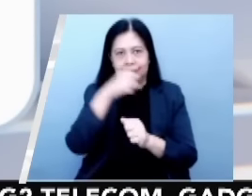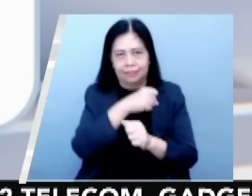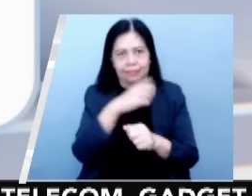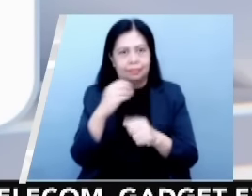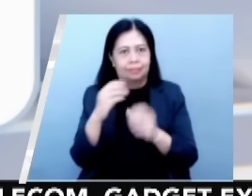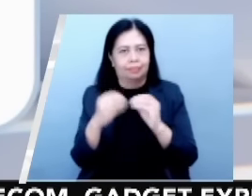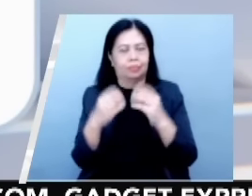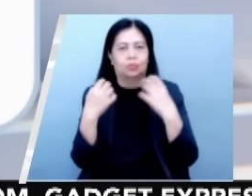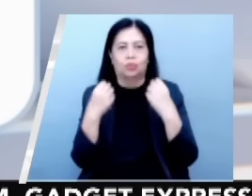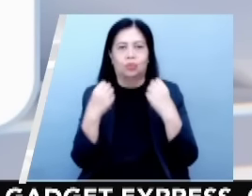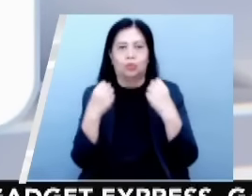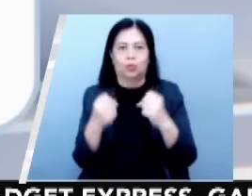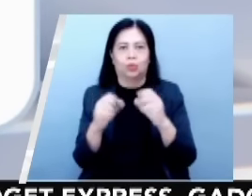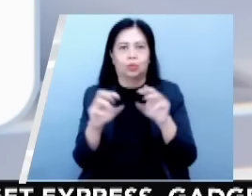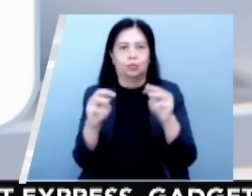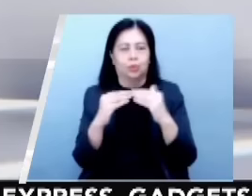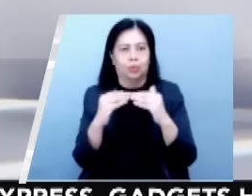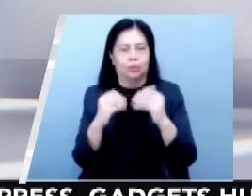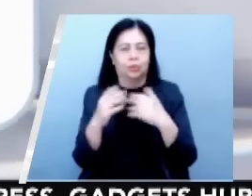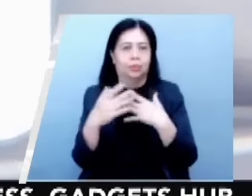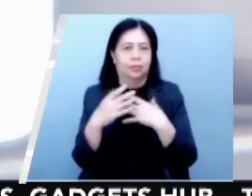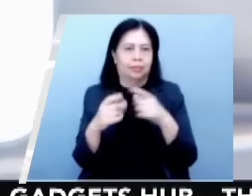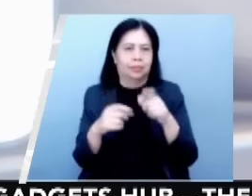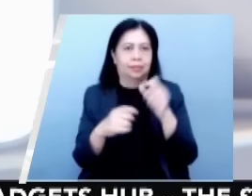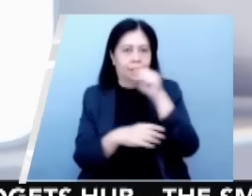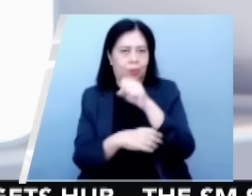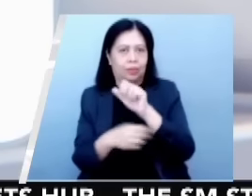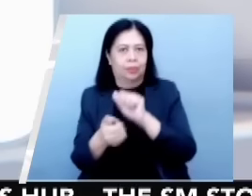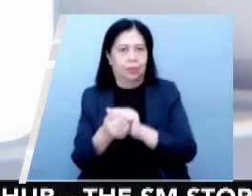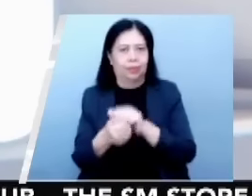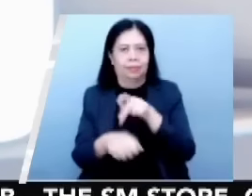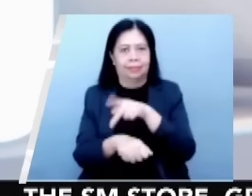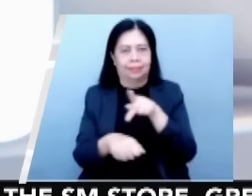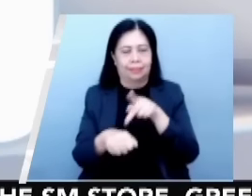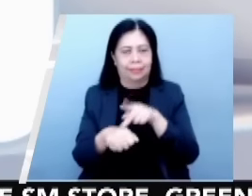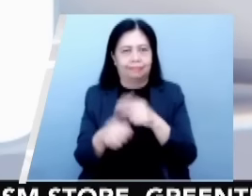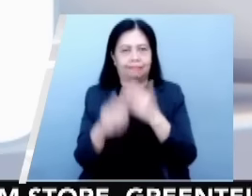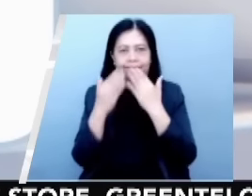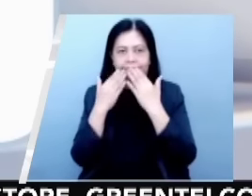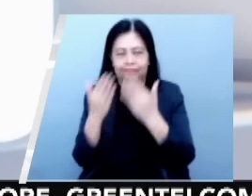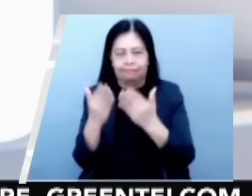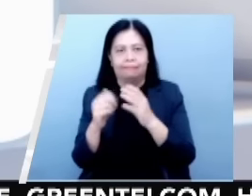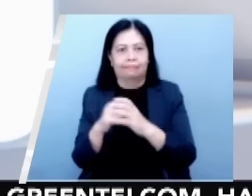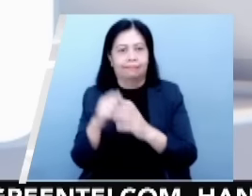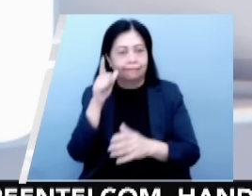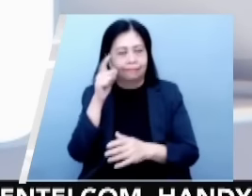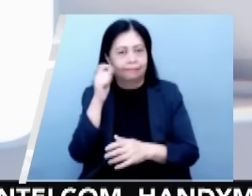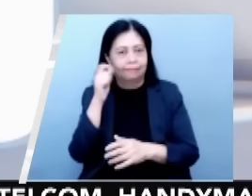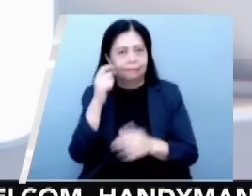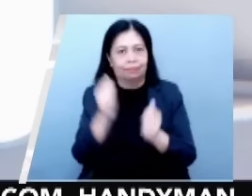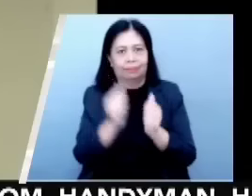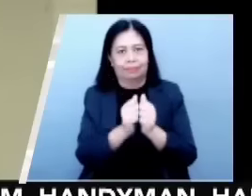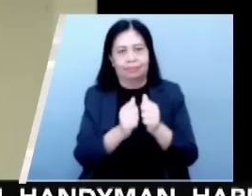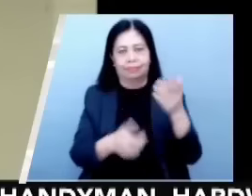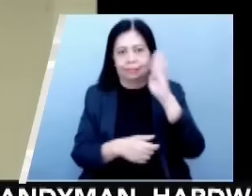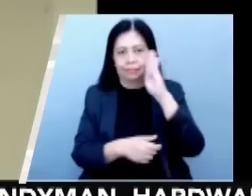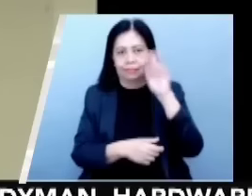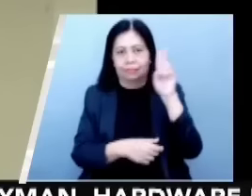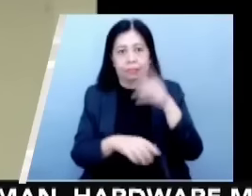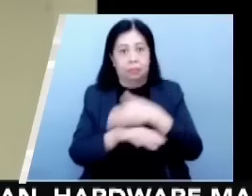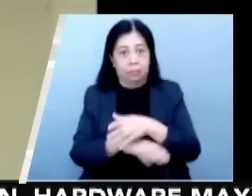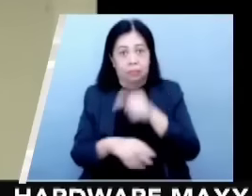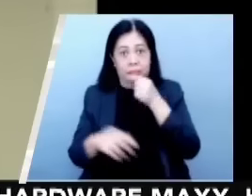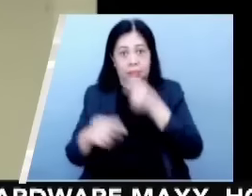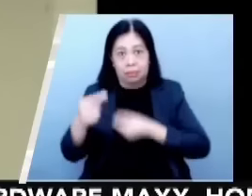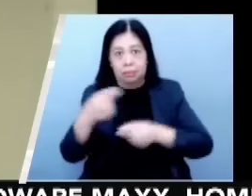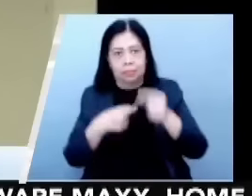mutual interest ng Taiwan sa Pilipinas. Nagpasalamat naman si Lai kay Marcos. Pero matapos nito, sabi ng